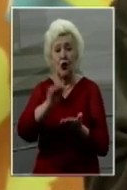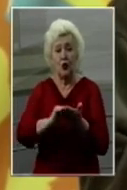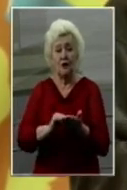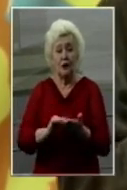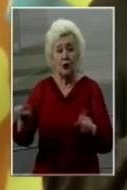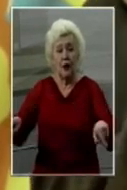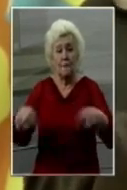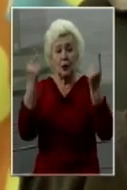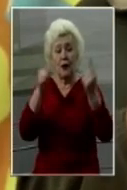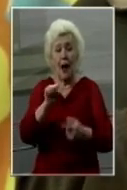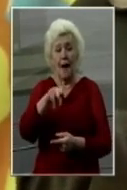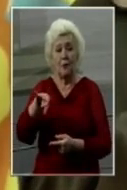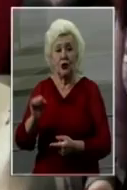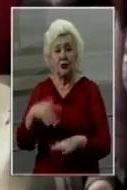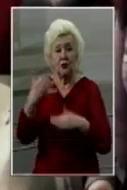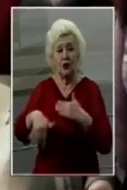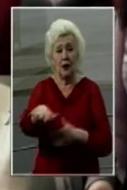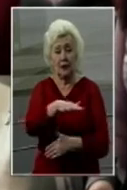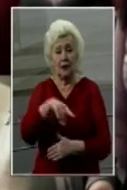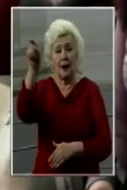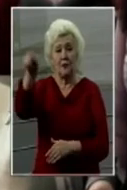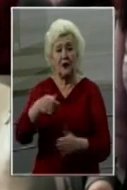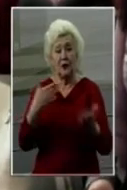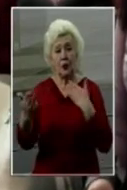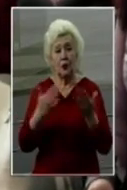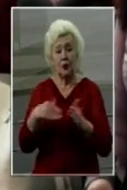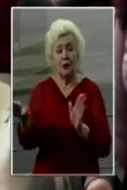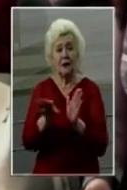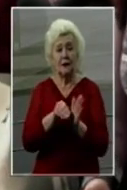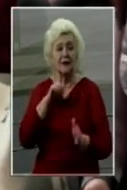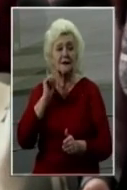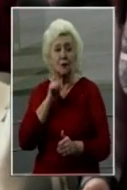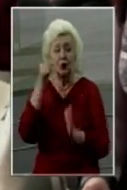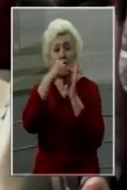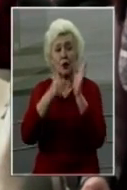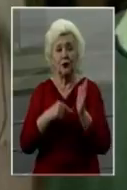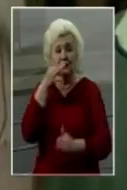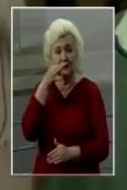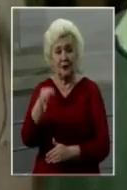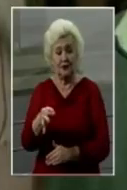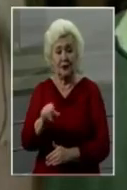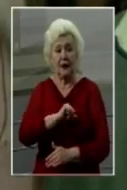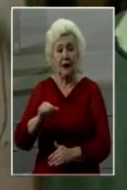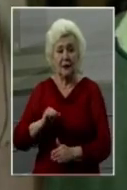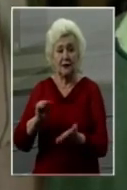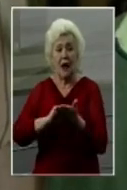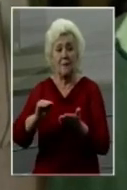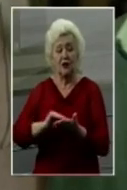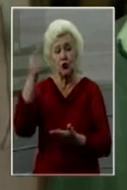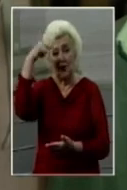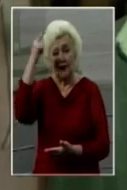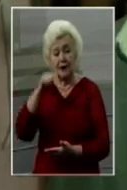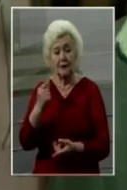постає постапокаліптична Херсонщина. Приїхав поспілкуватися з молоддю, поділитися досвідом. Сам пишу фантастику